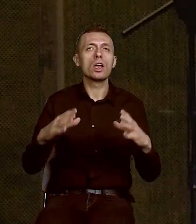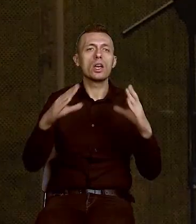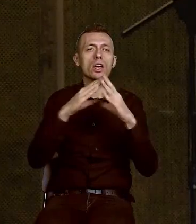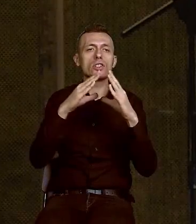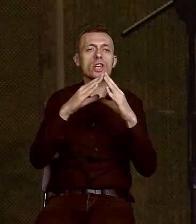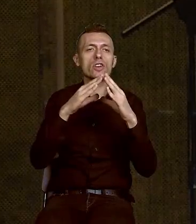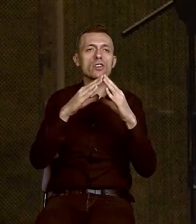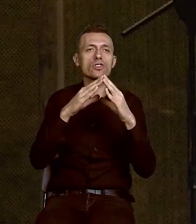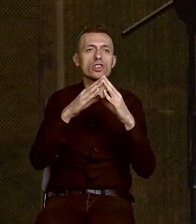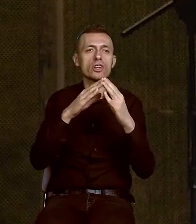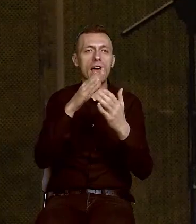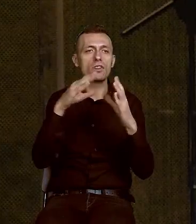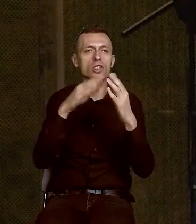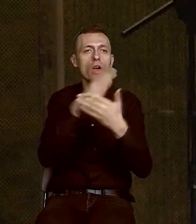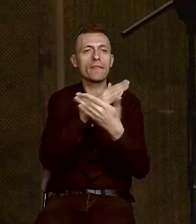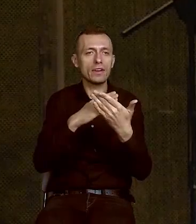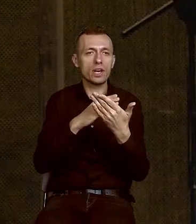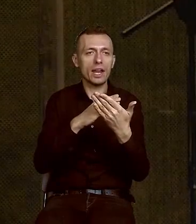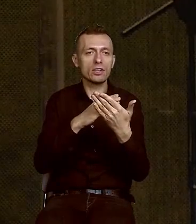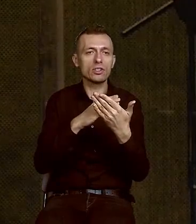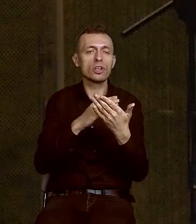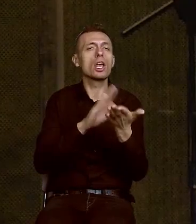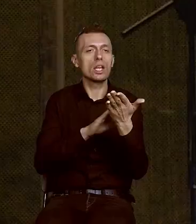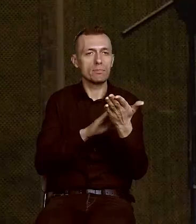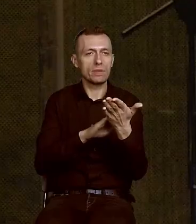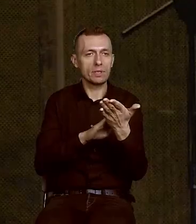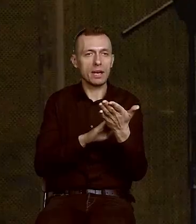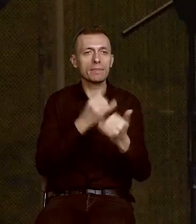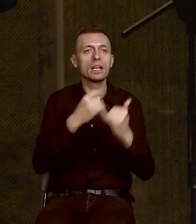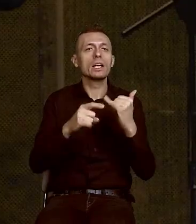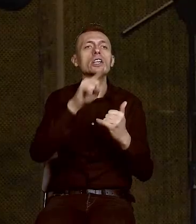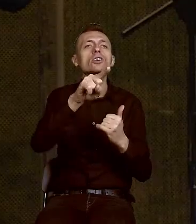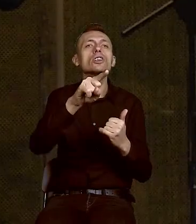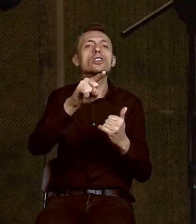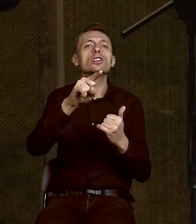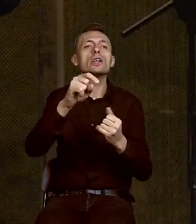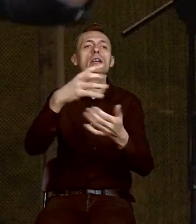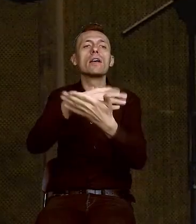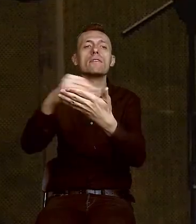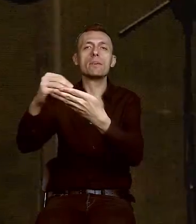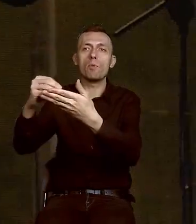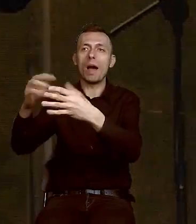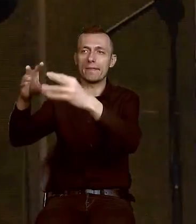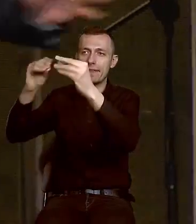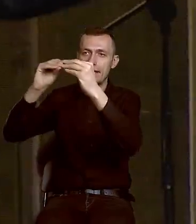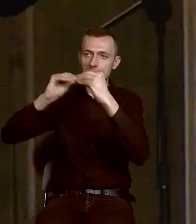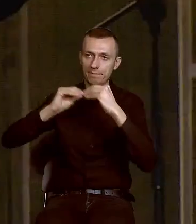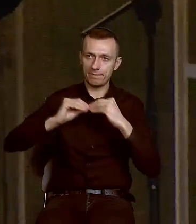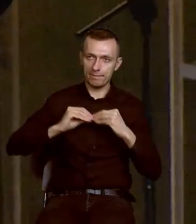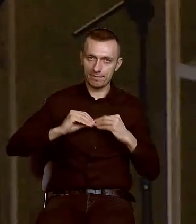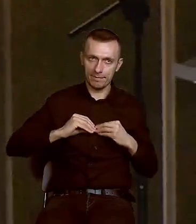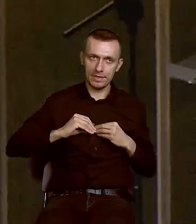dostajesz ich 100%, Bóg mówi 90% jedz,